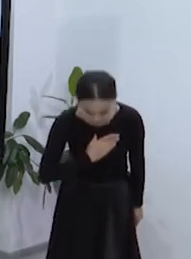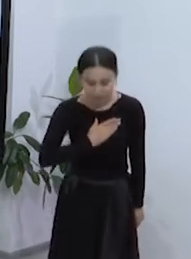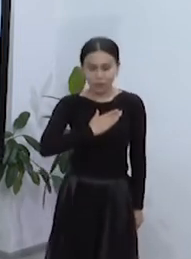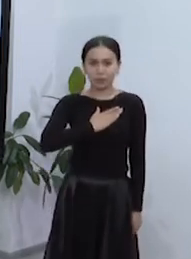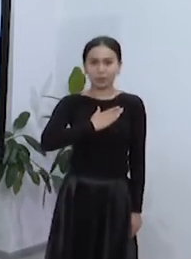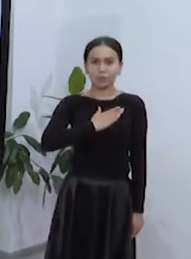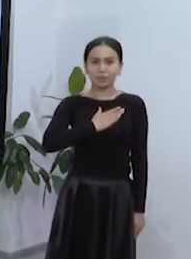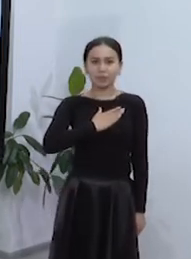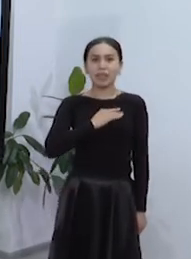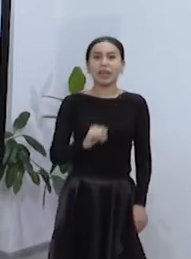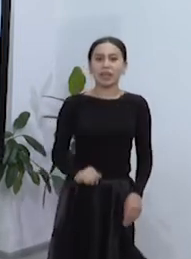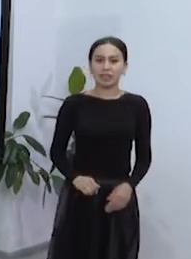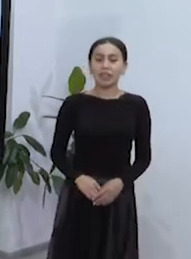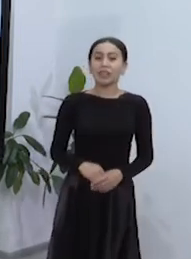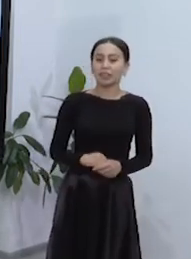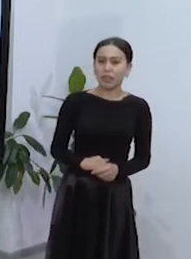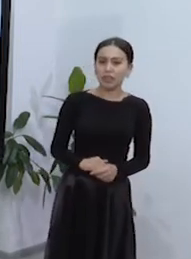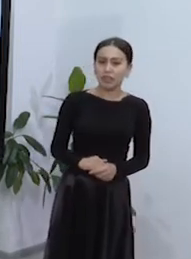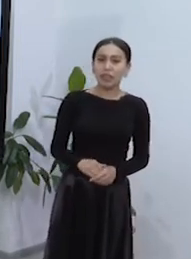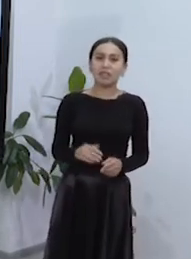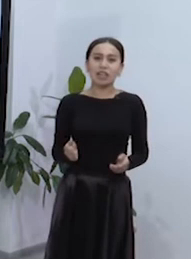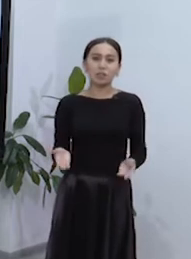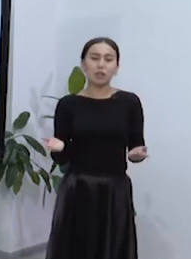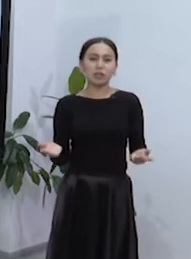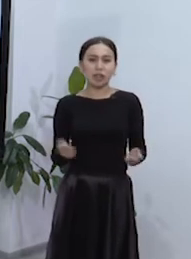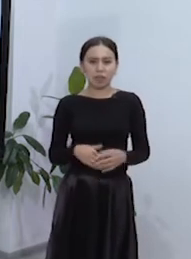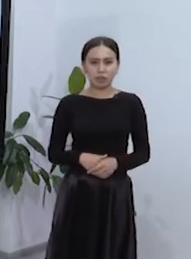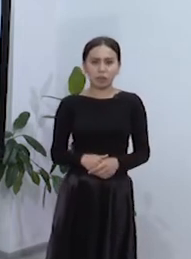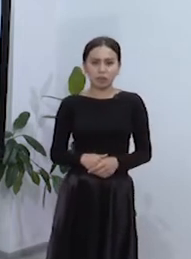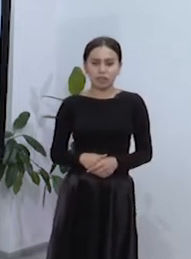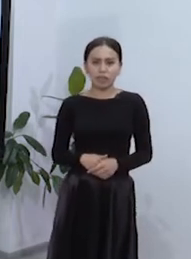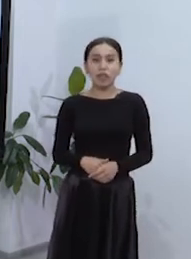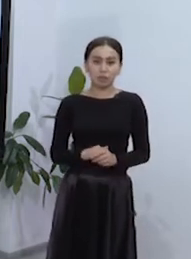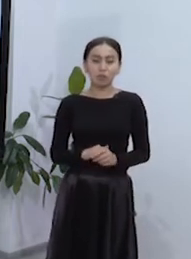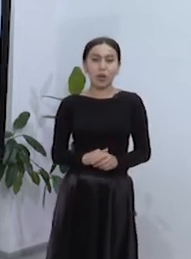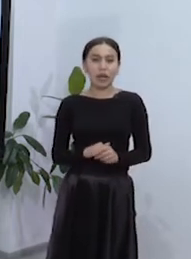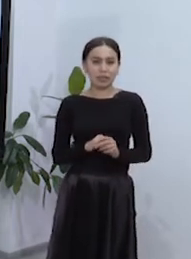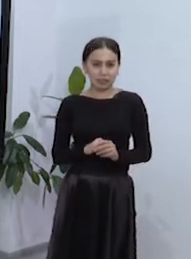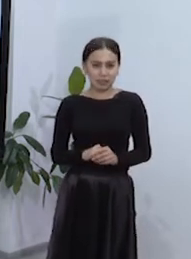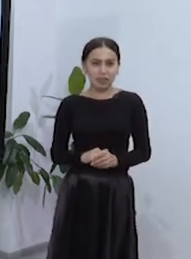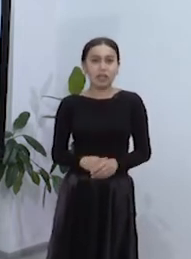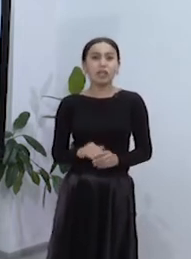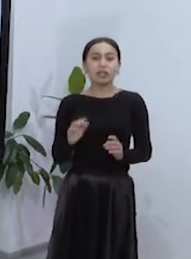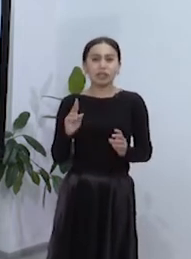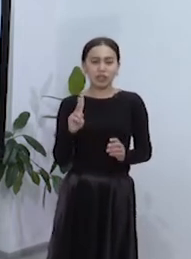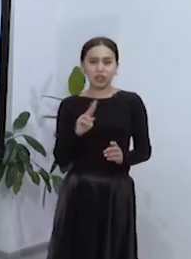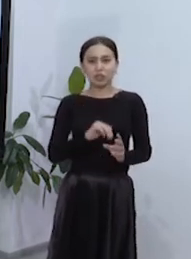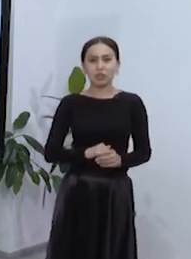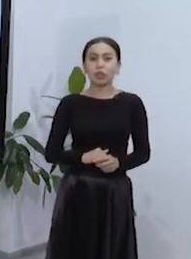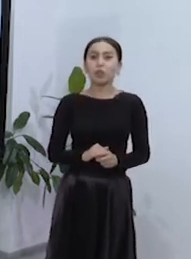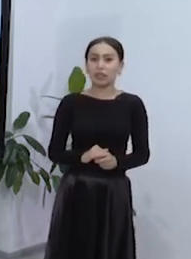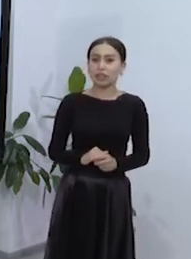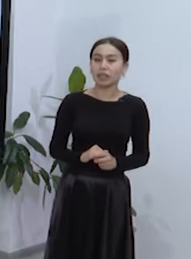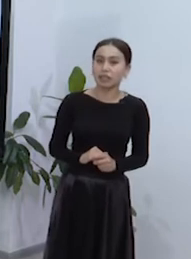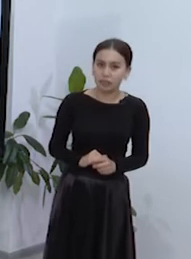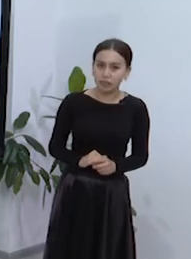3 4. Ana, demak, sizlar bilan o'tgan mashg'ulotimizda dutor raqsini ikkinchi